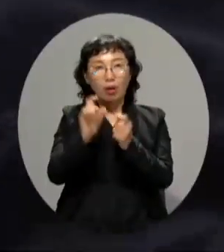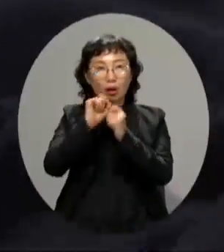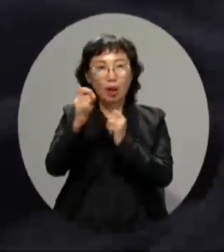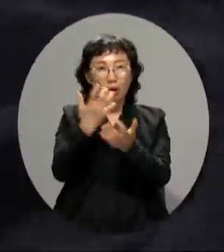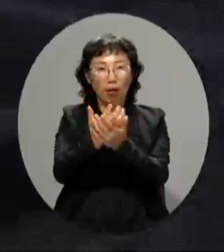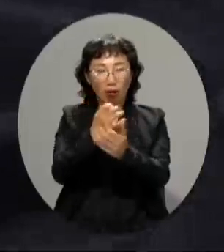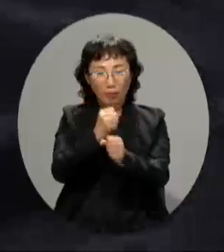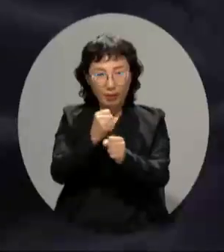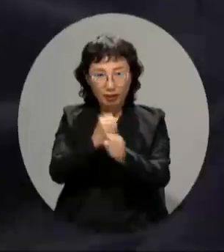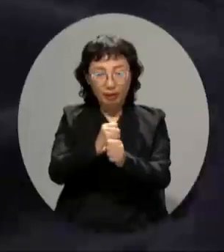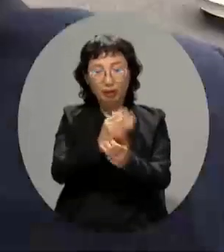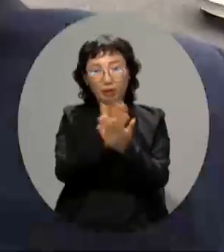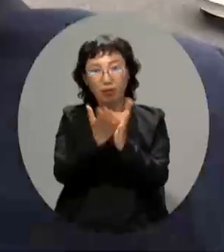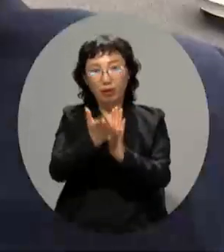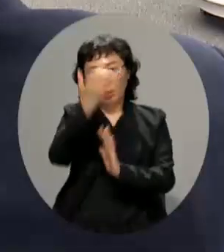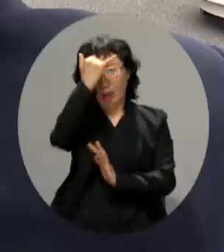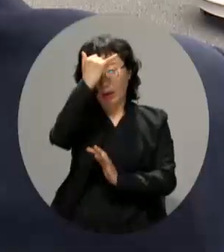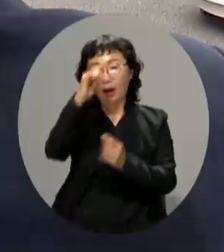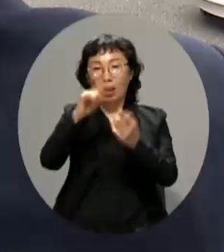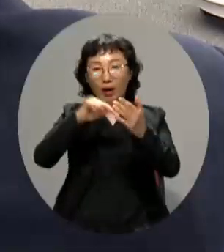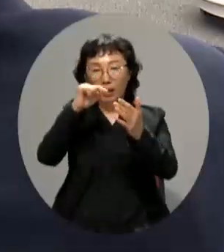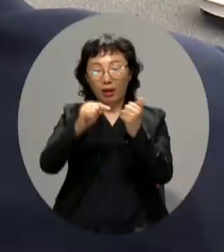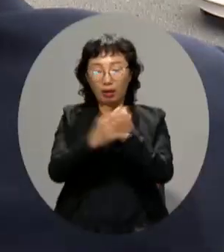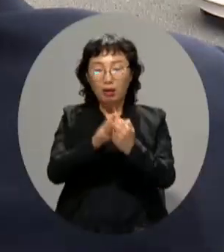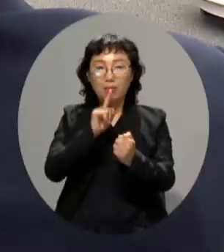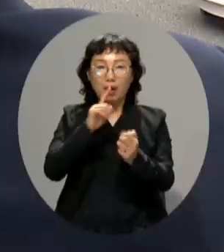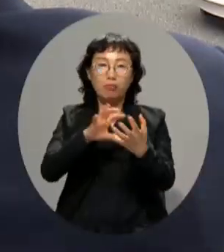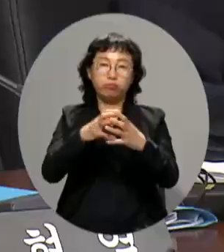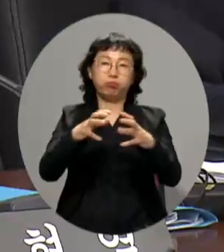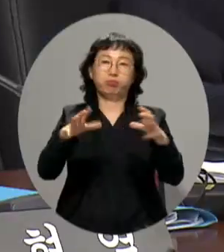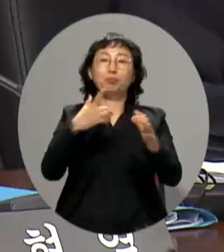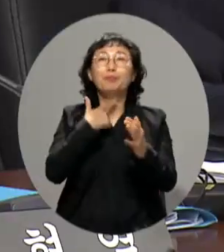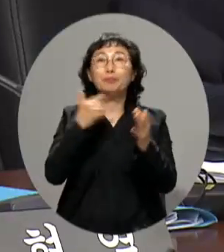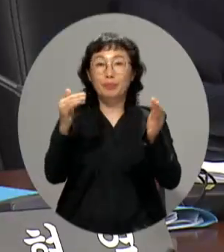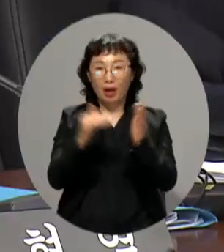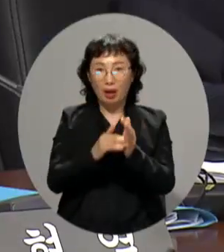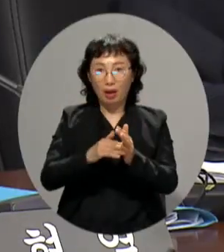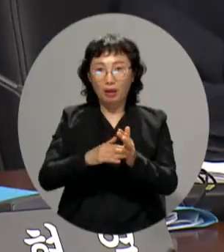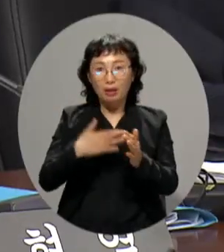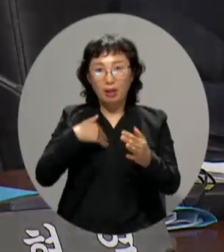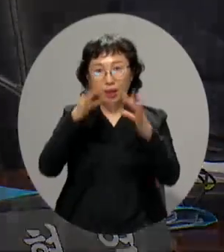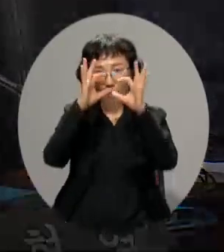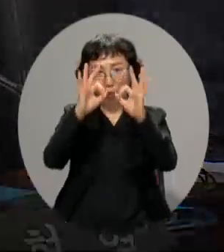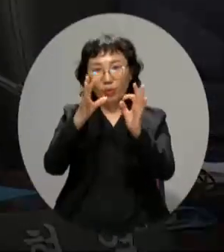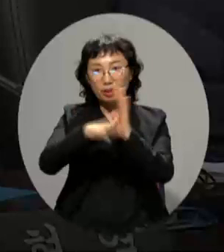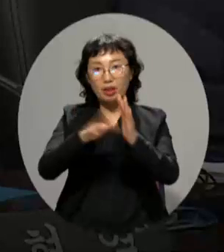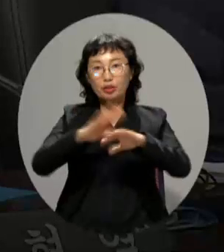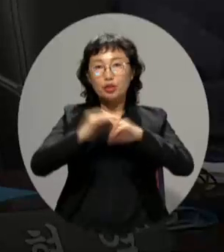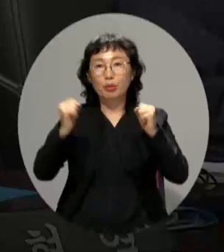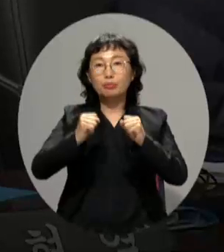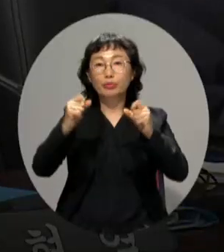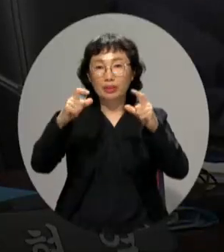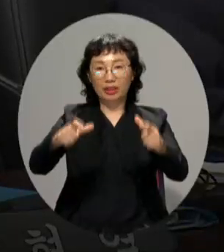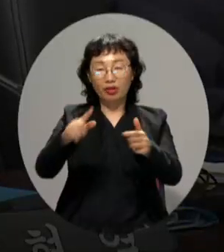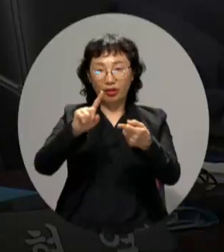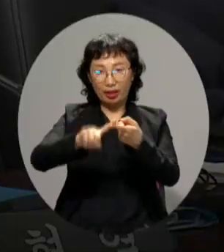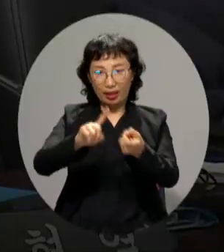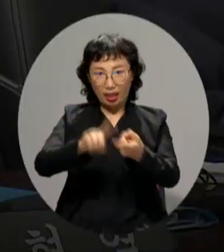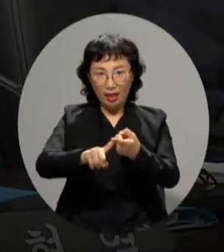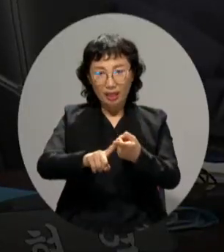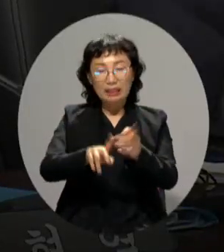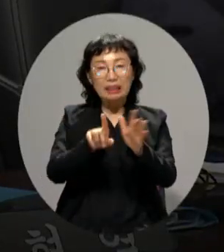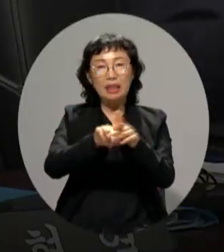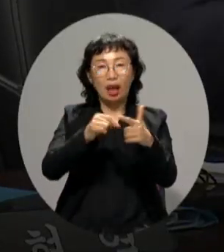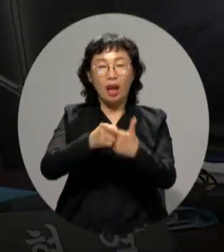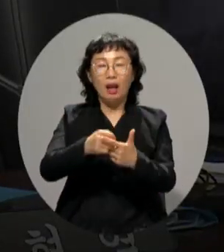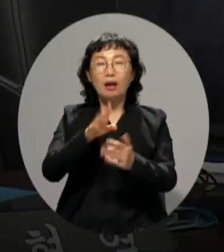등 도덕성에도 상당한 논란이 불거졌기 때문입니다. 제가 보기에는 우리 전북에 대한 이 지역에 대한